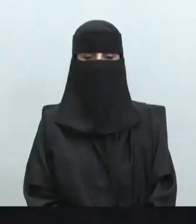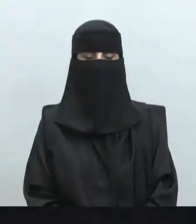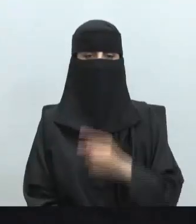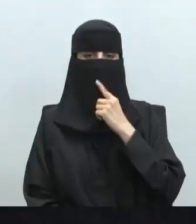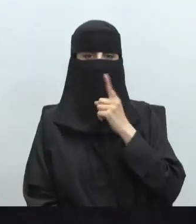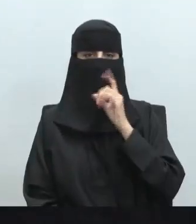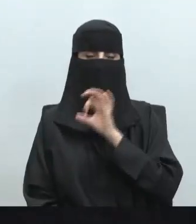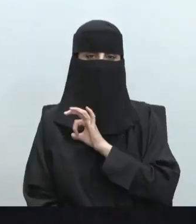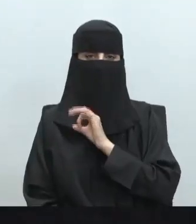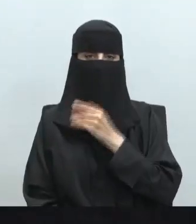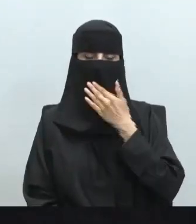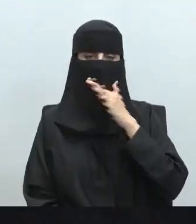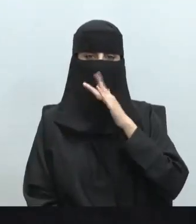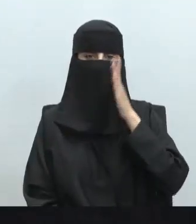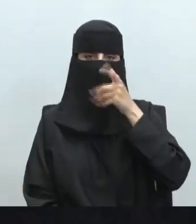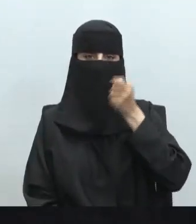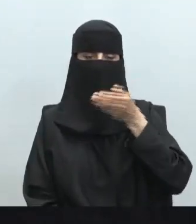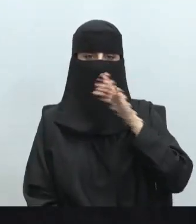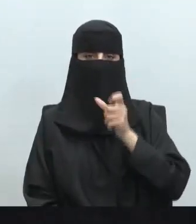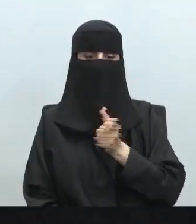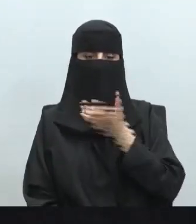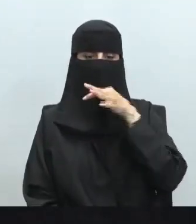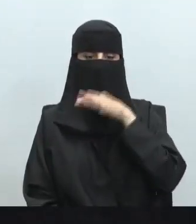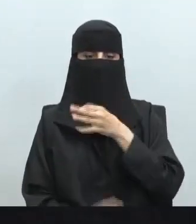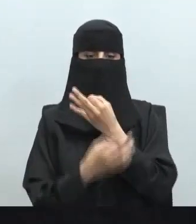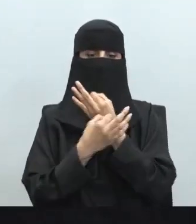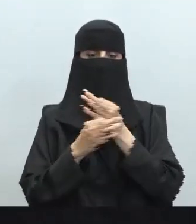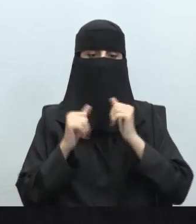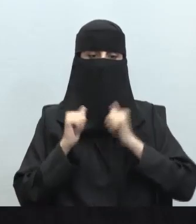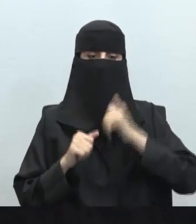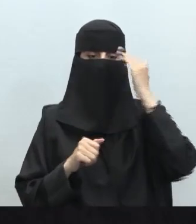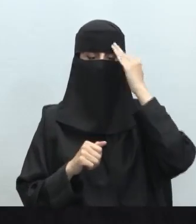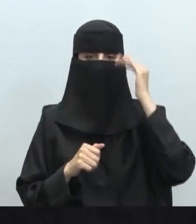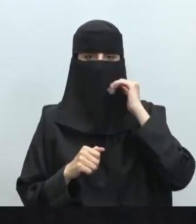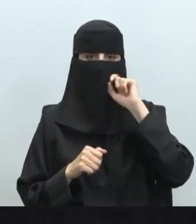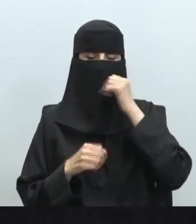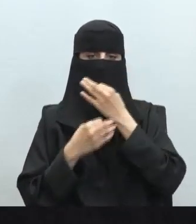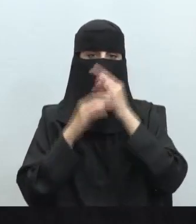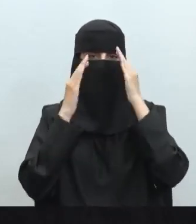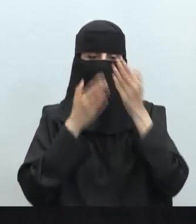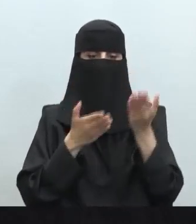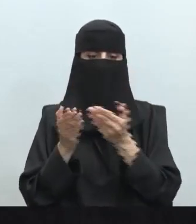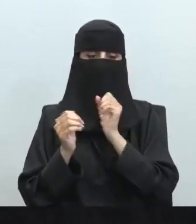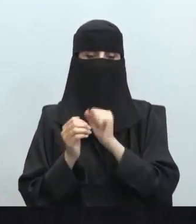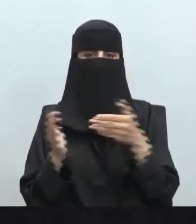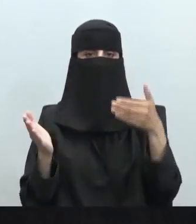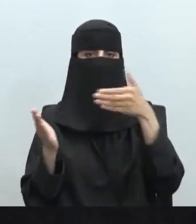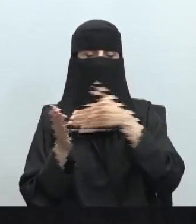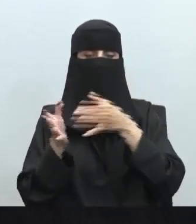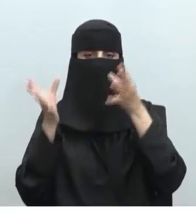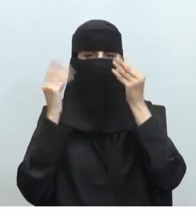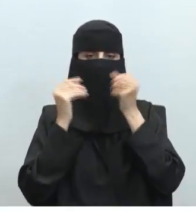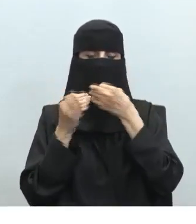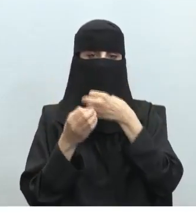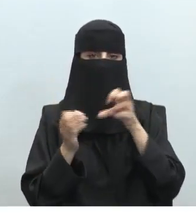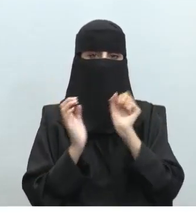بسم الله والحمد لله والصلاه والسلام على رسول الله طلابي وطالبات اهلا وسهلا بكم في ختام اثراءات مقرر